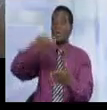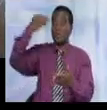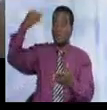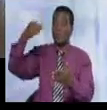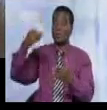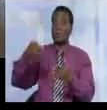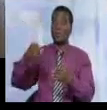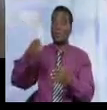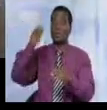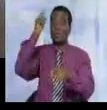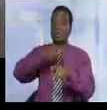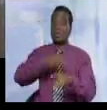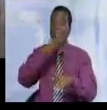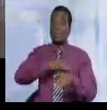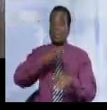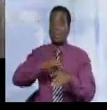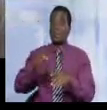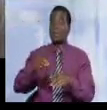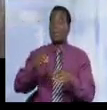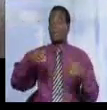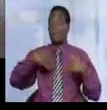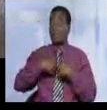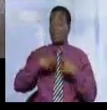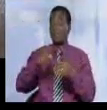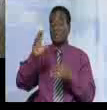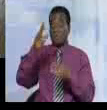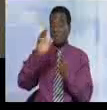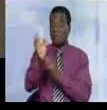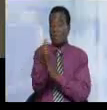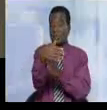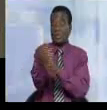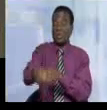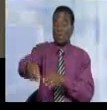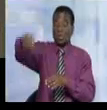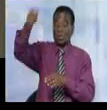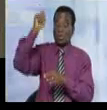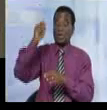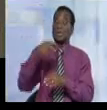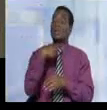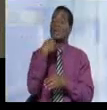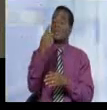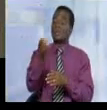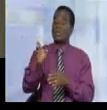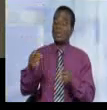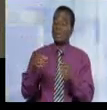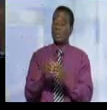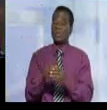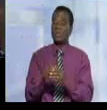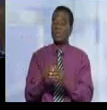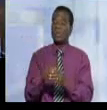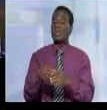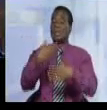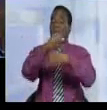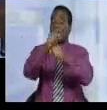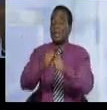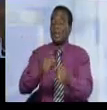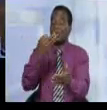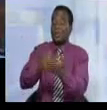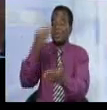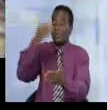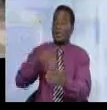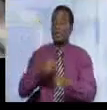pérenne au profit du secteur des ressources animales et halieutiques. Il est également recommandé de mettre en place une fiscalité adaptée